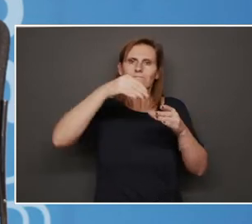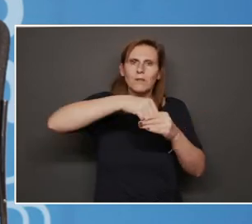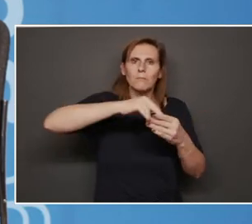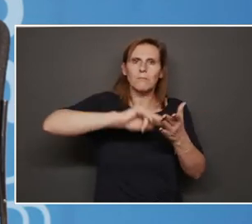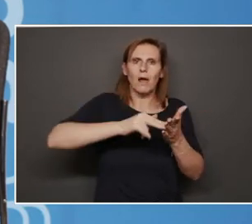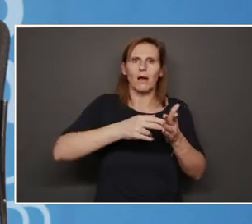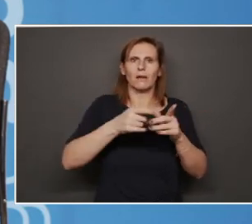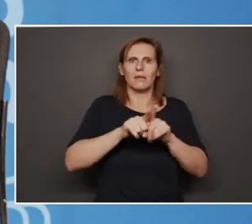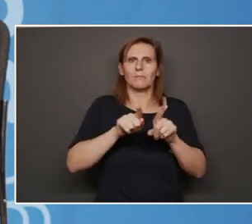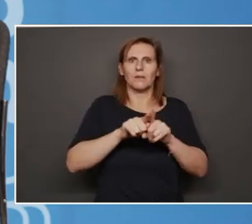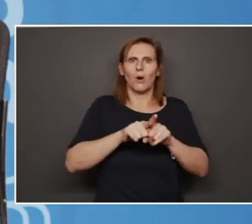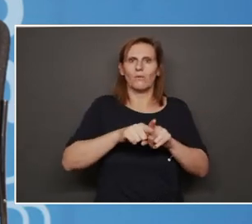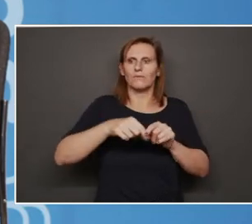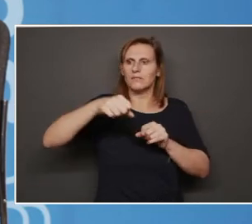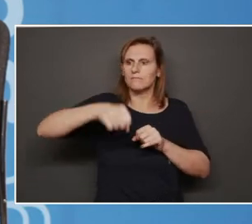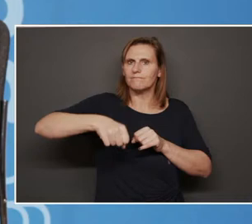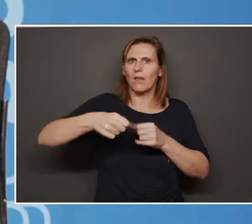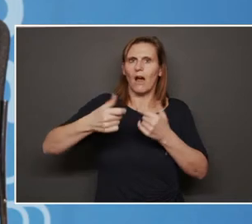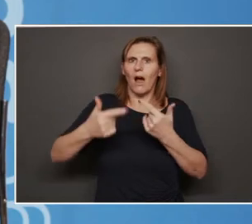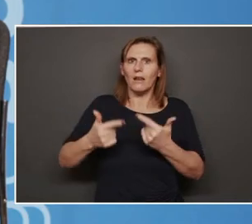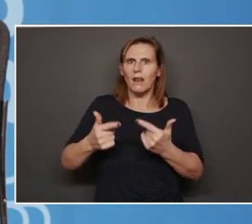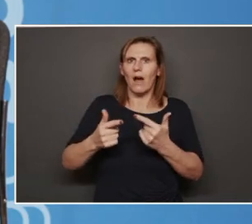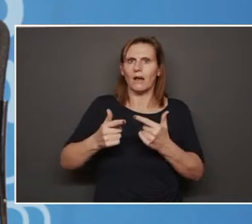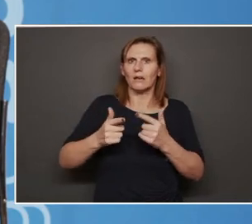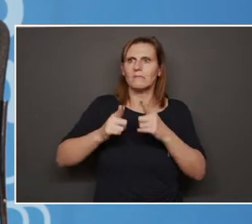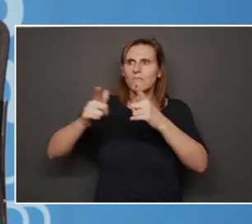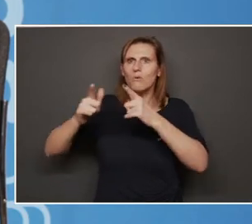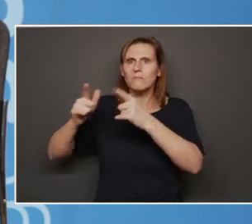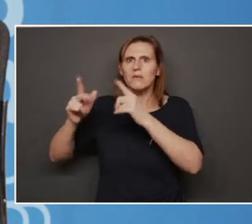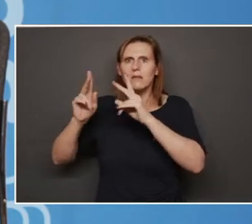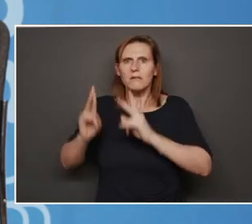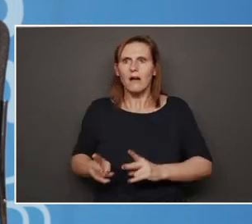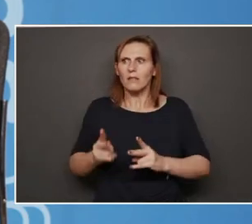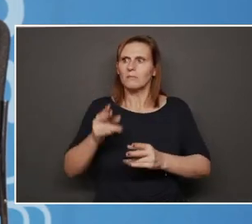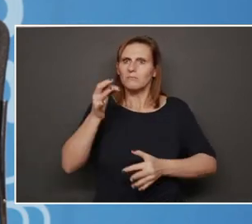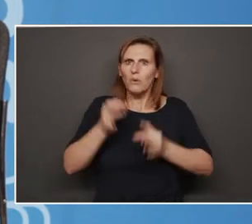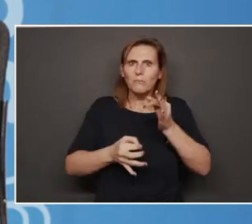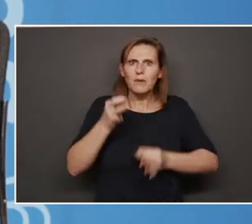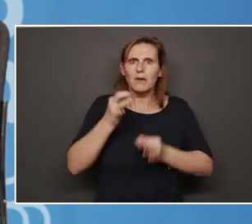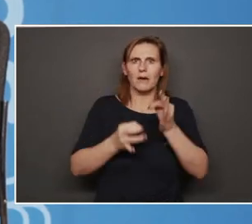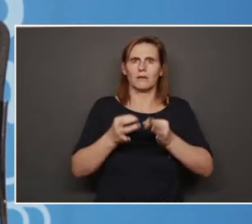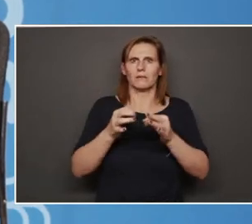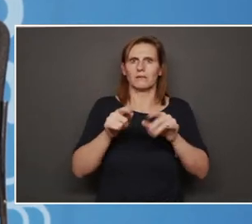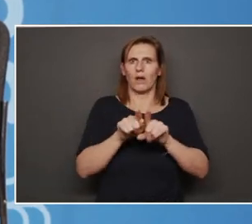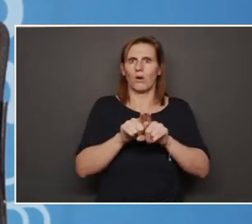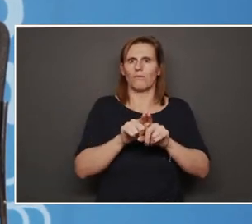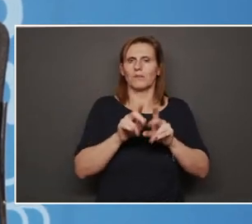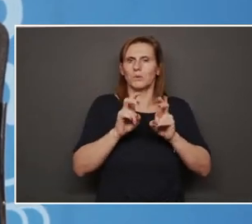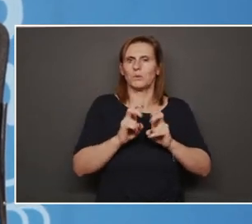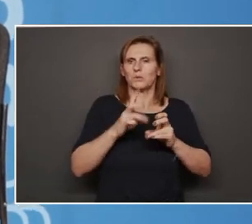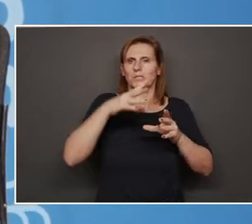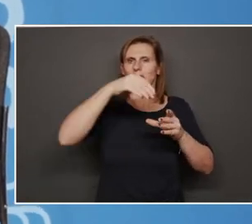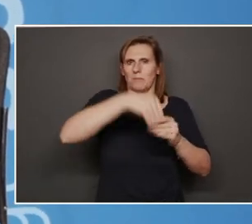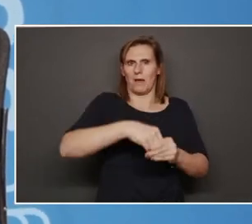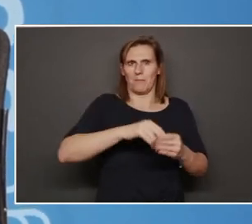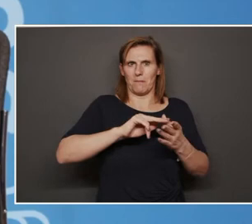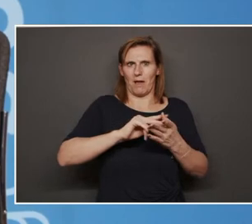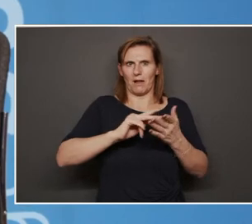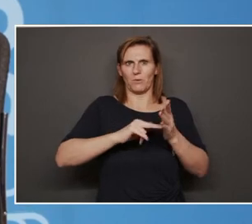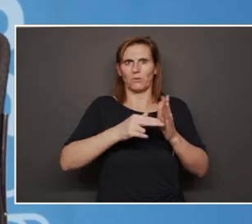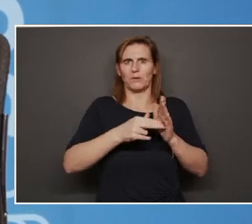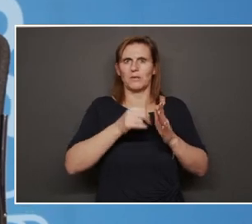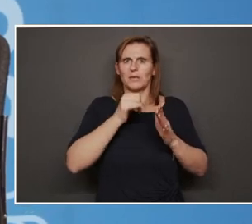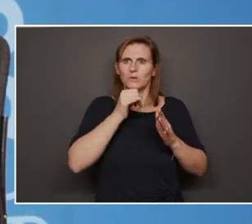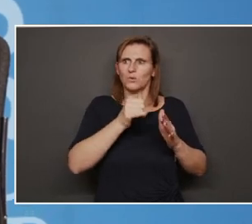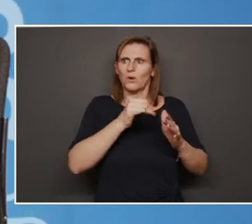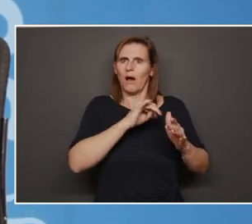mobile Anlagen, dass sie das einfach anhören können, dass man also auch berücksichtigt. Es gibt eben nicht nur Rollifahrer,